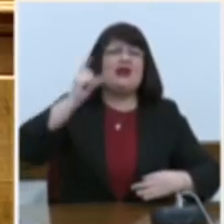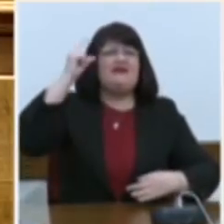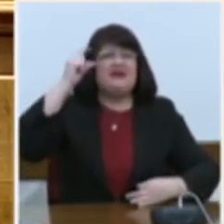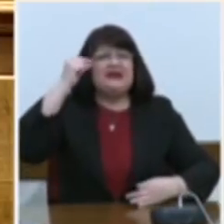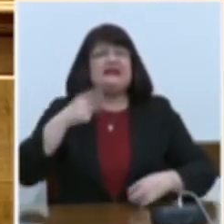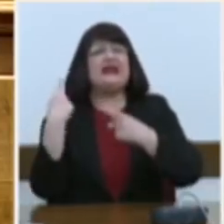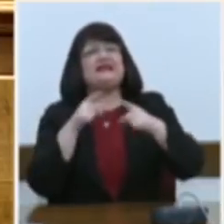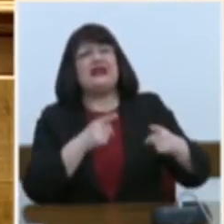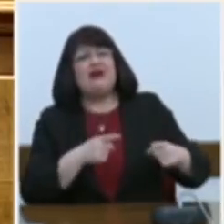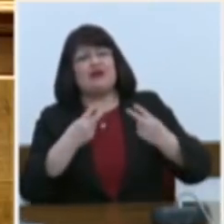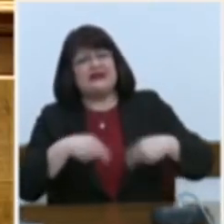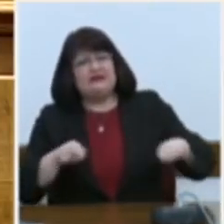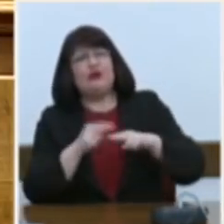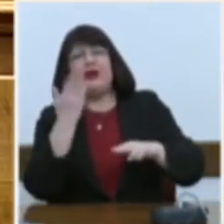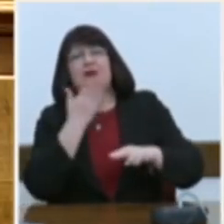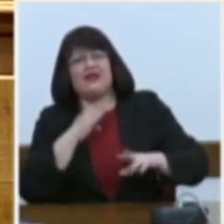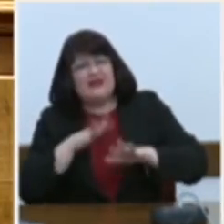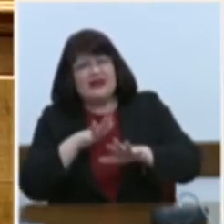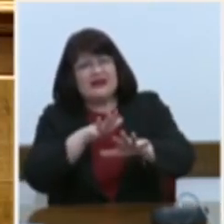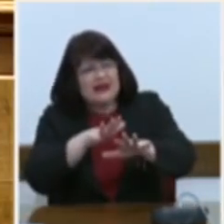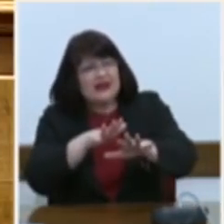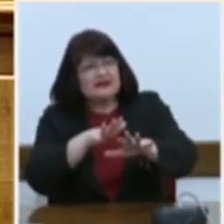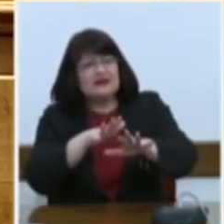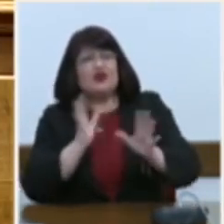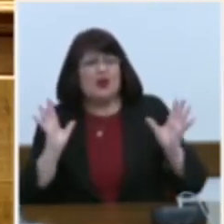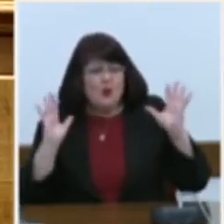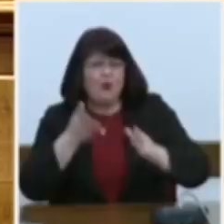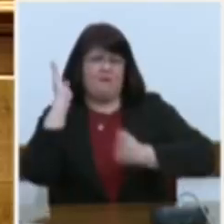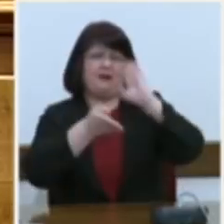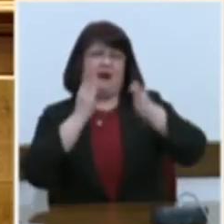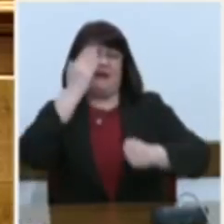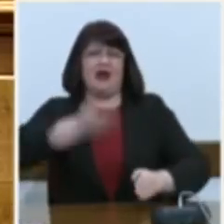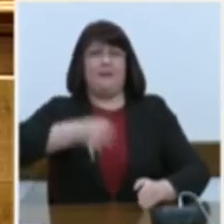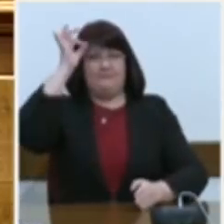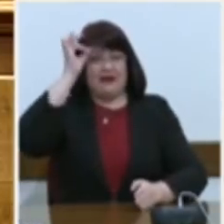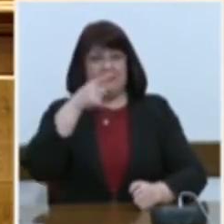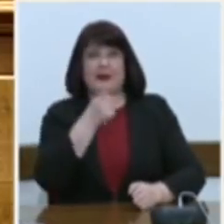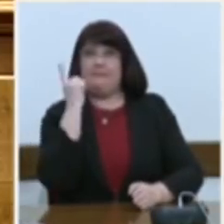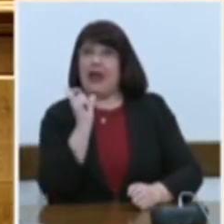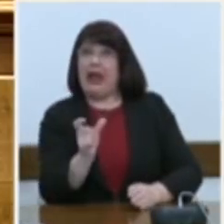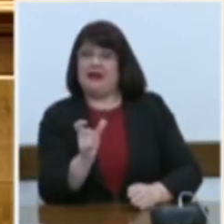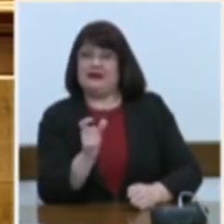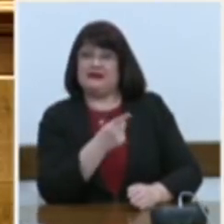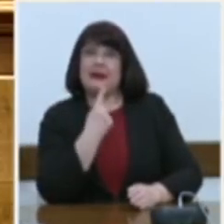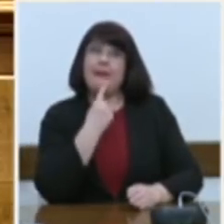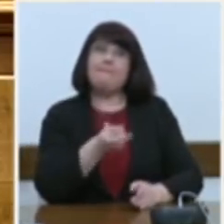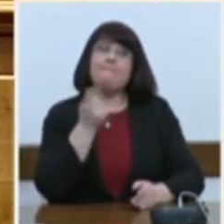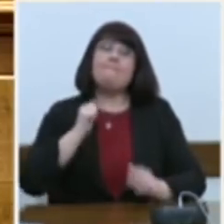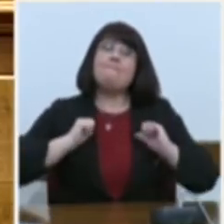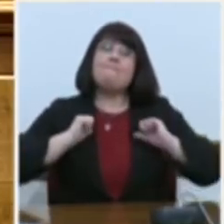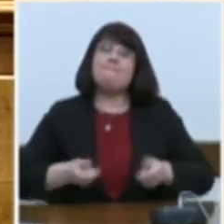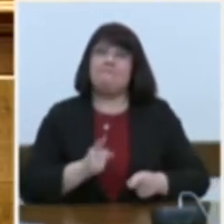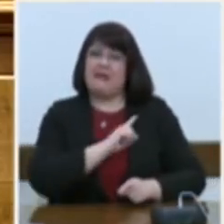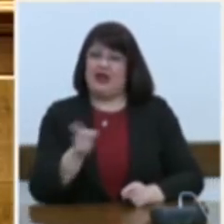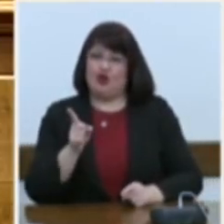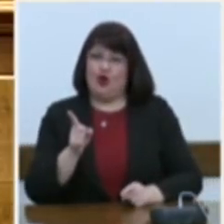τους συμβούλια. Μια κουβέντα μόνο για αυτό το θέμα. Μη διανοηθείτε στο όνομα δήθεν